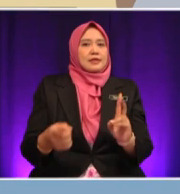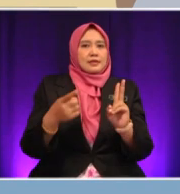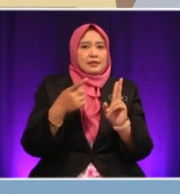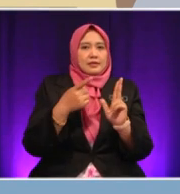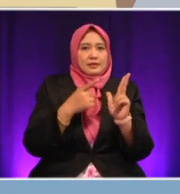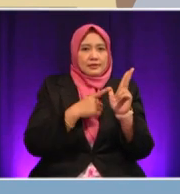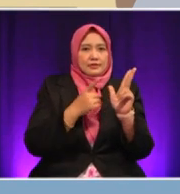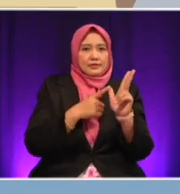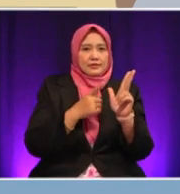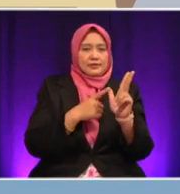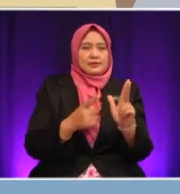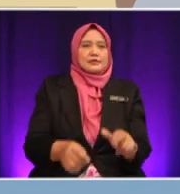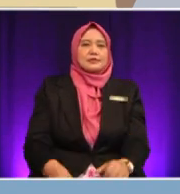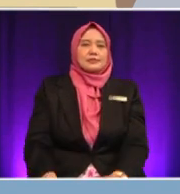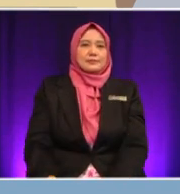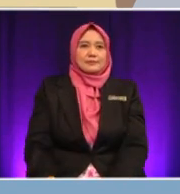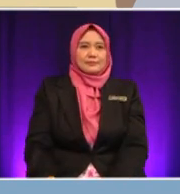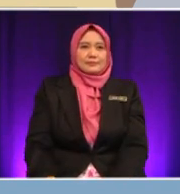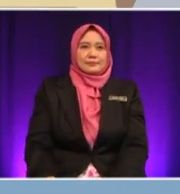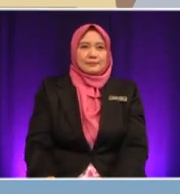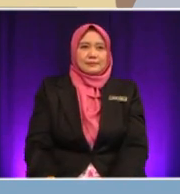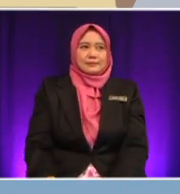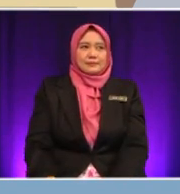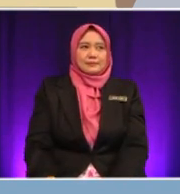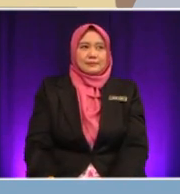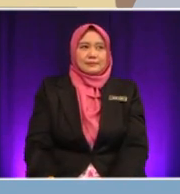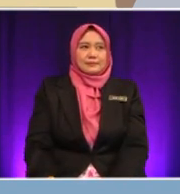satu lagi implikasi silahkan ada HAM